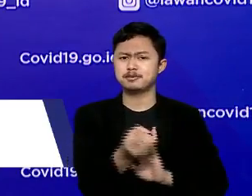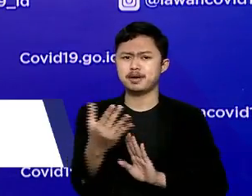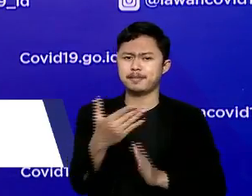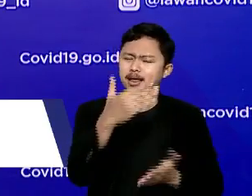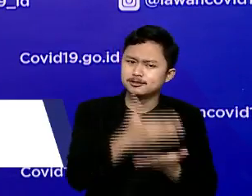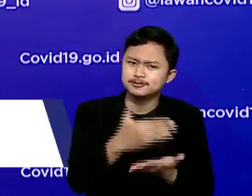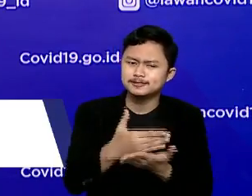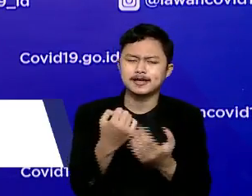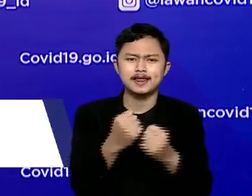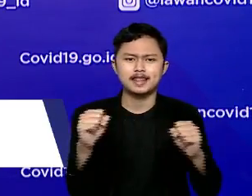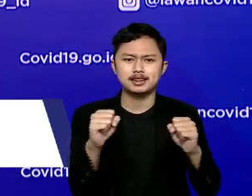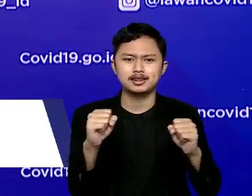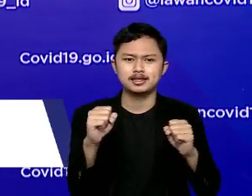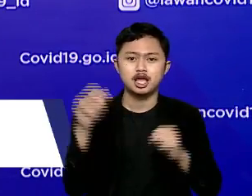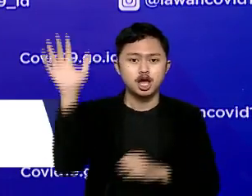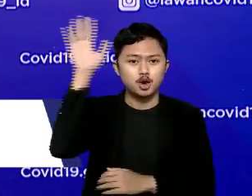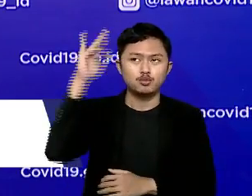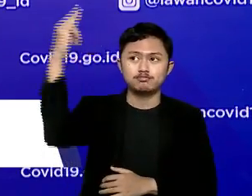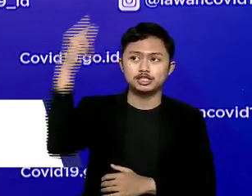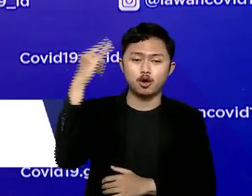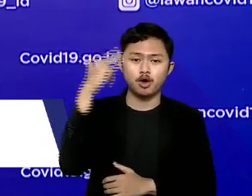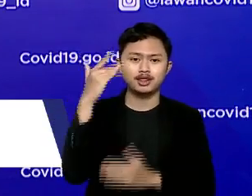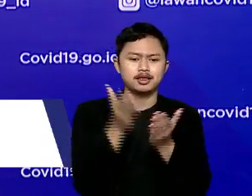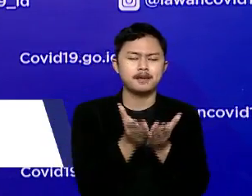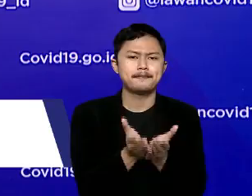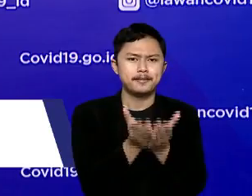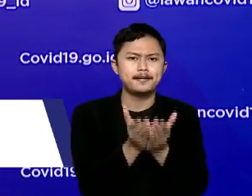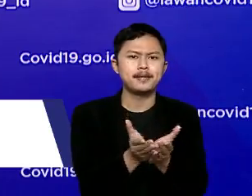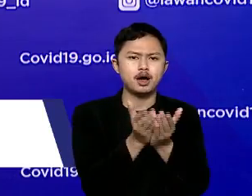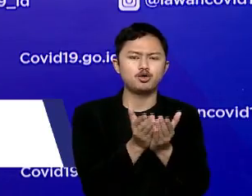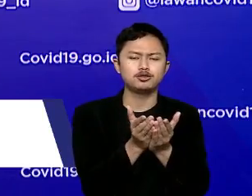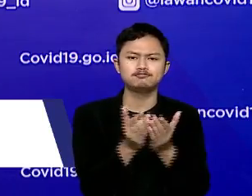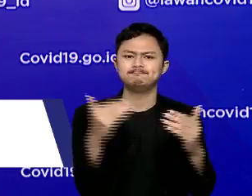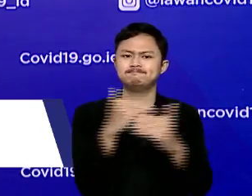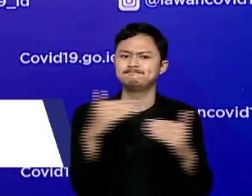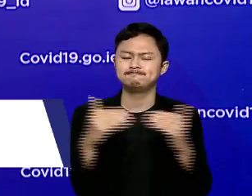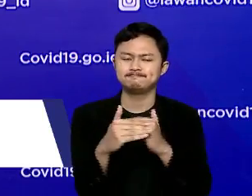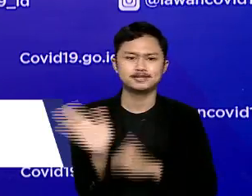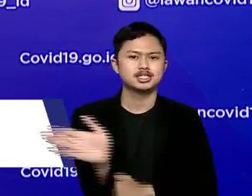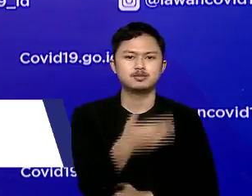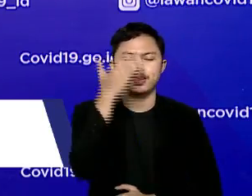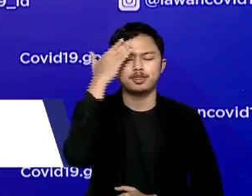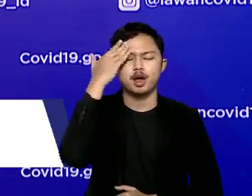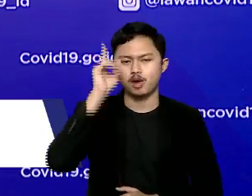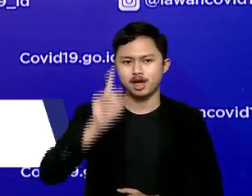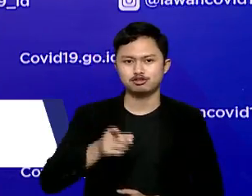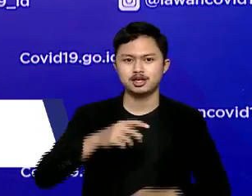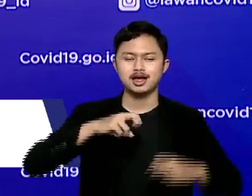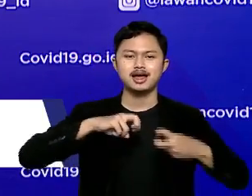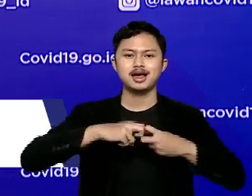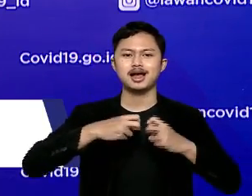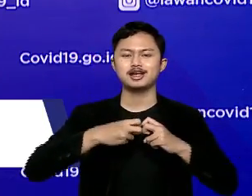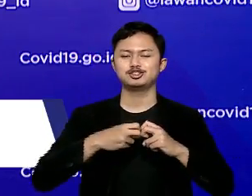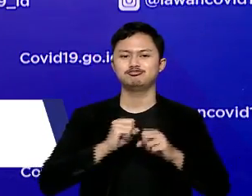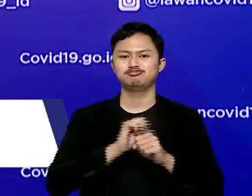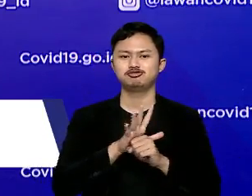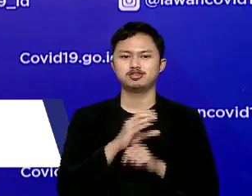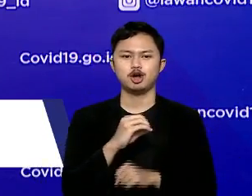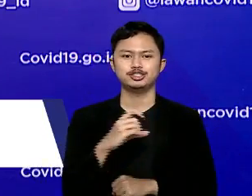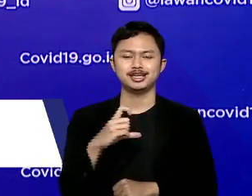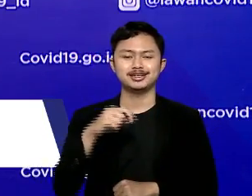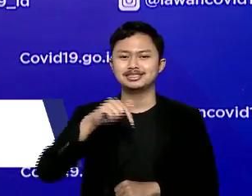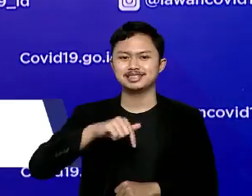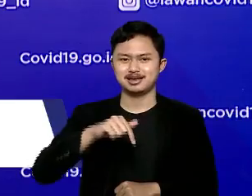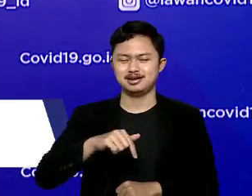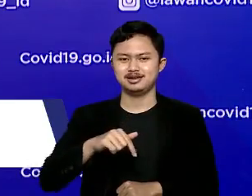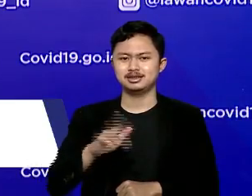darat, laut, maupun udara. Perlu diketahui bersama bahwa seluruh kasus Omikron yang terjaring saat